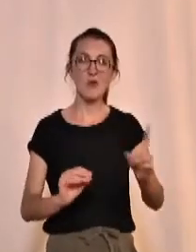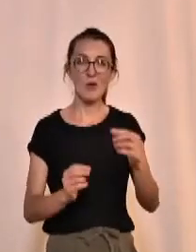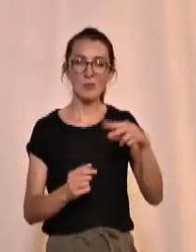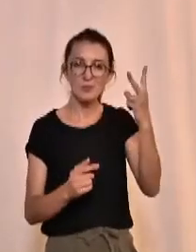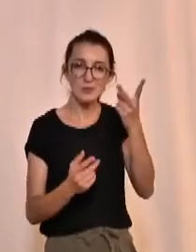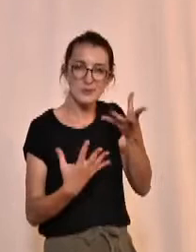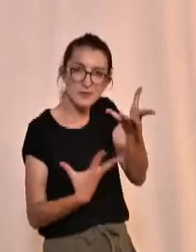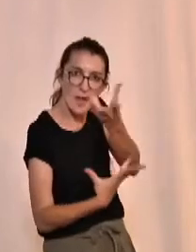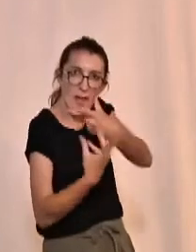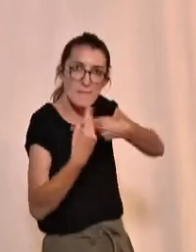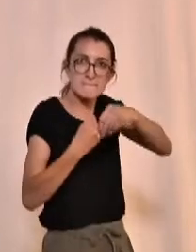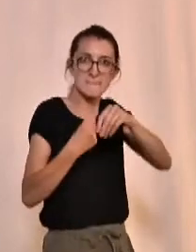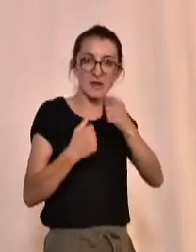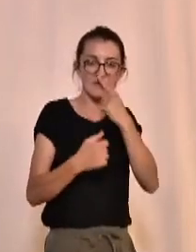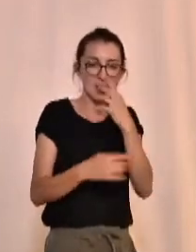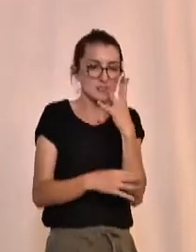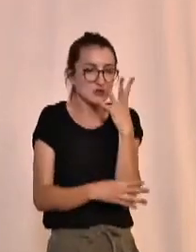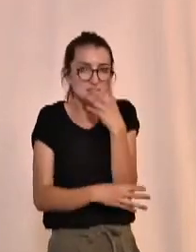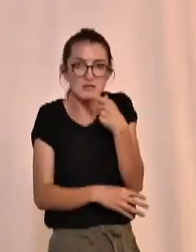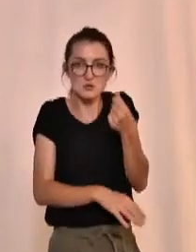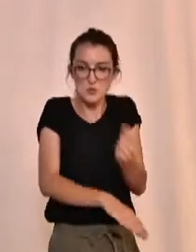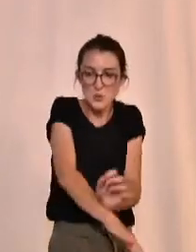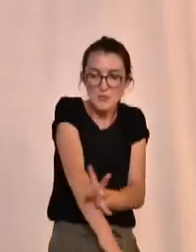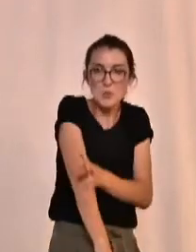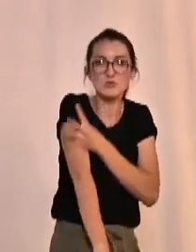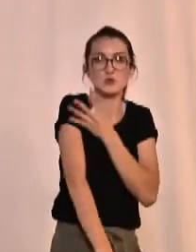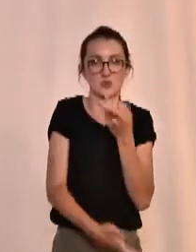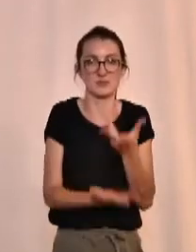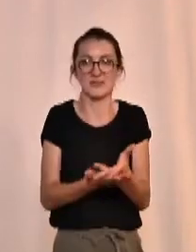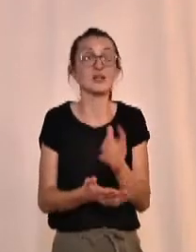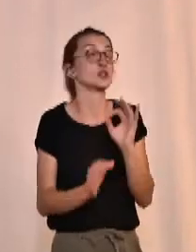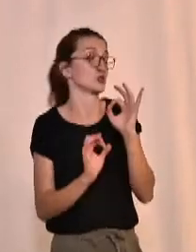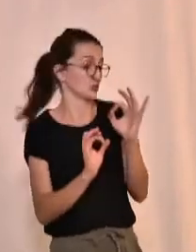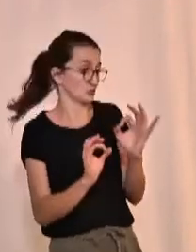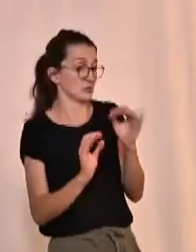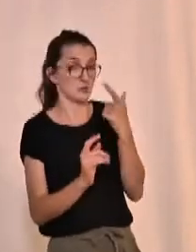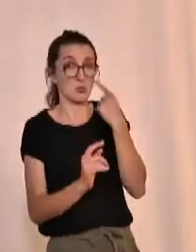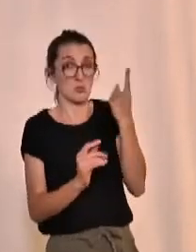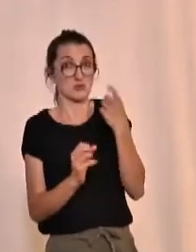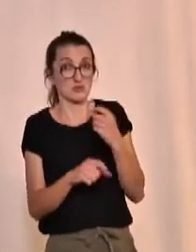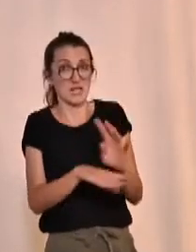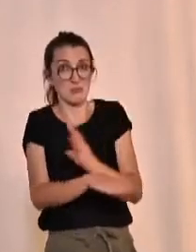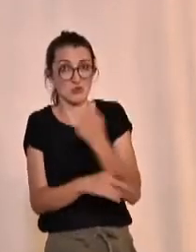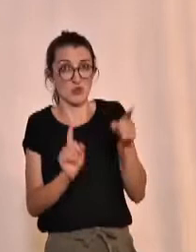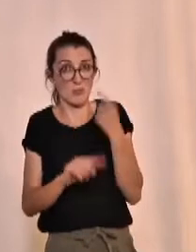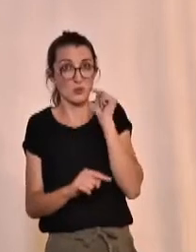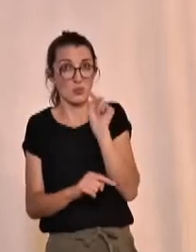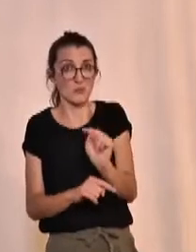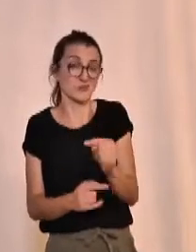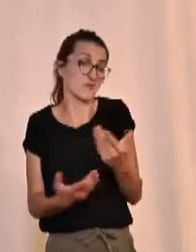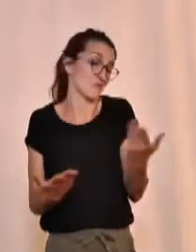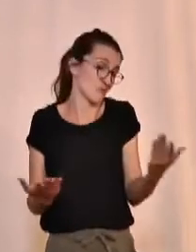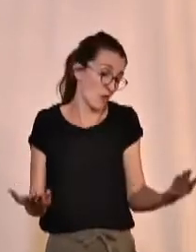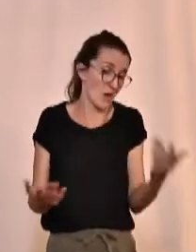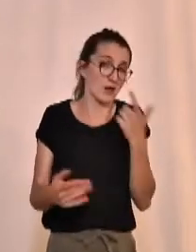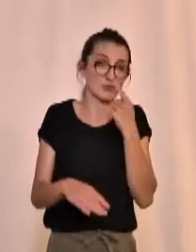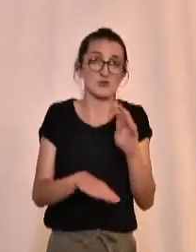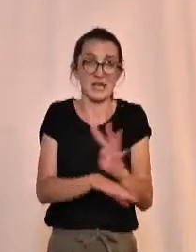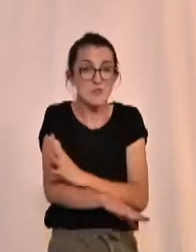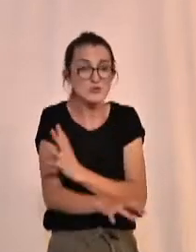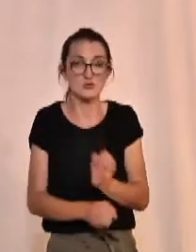sur l' écoute sur l'expression émotionnelle où trois actionnaires exactement donc c'est quoi c'est l'effet un petit peu libérateur